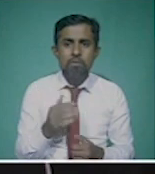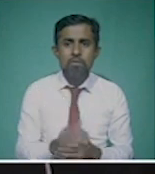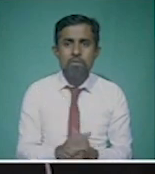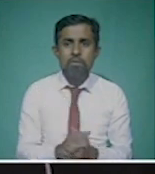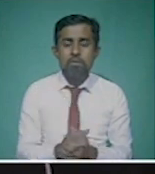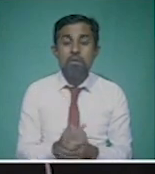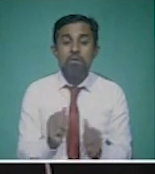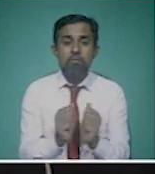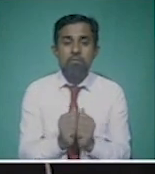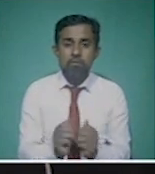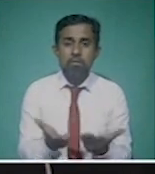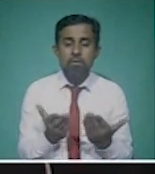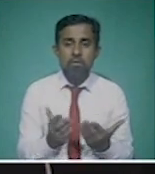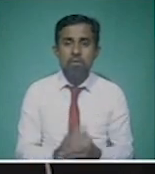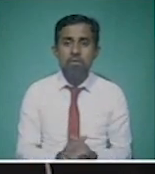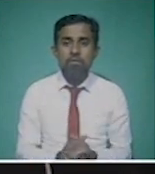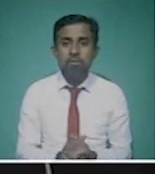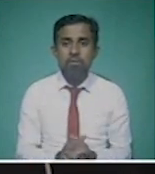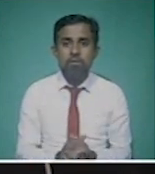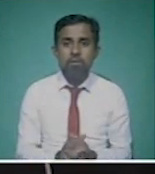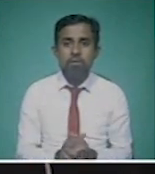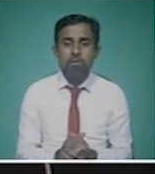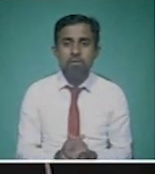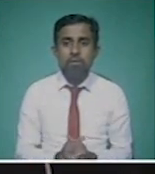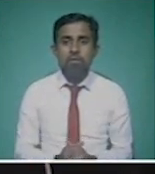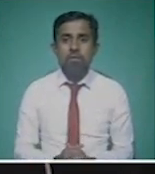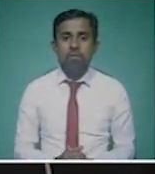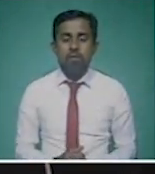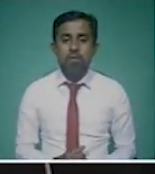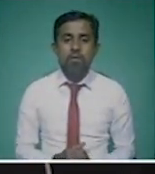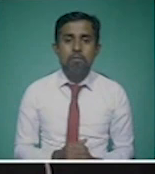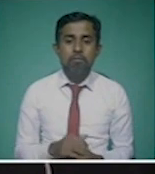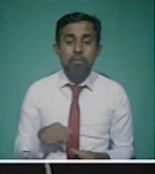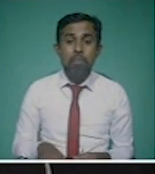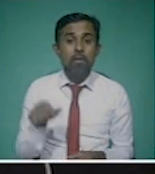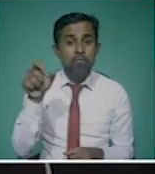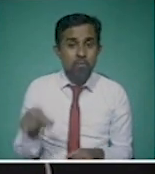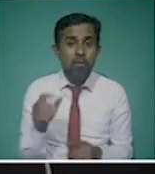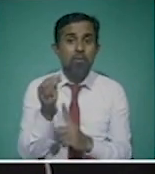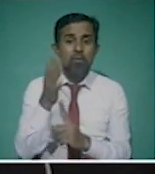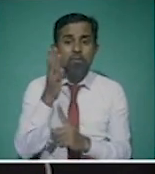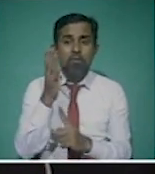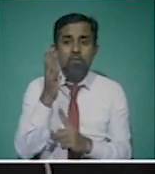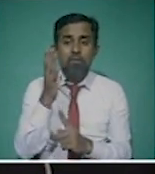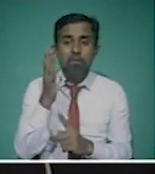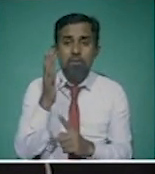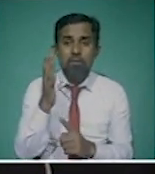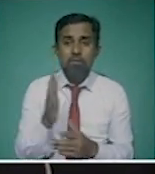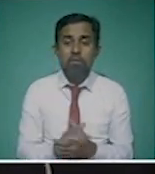இந்த விவகாரத்துக்கான உறுதி தீர்வை காண்பார் என்பதில் நாங்கள் நம்பிக்கையோடு இருக்கிறோம் என்றையும் சொல்லிக்கொண்டு